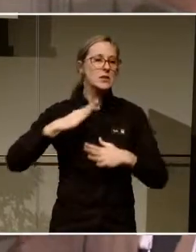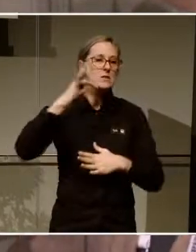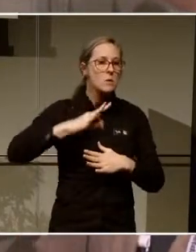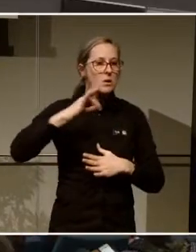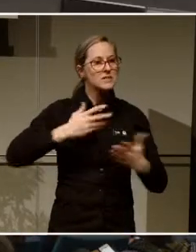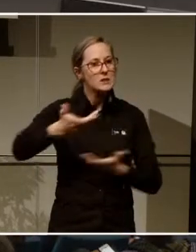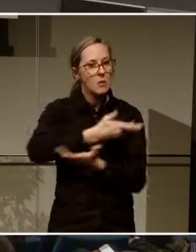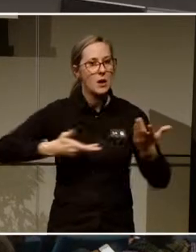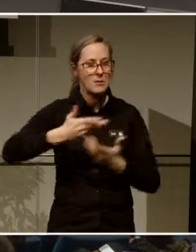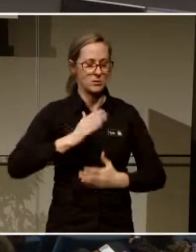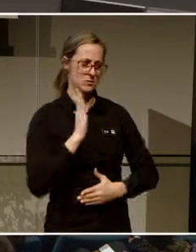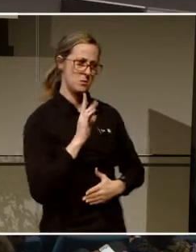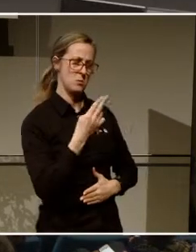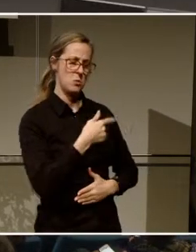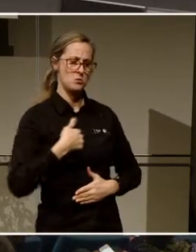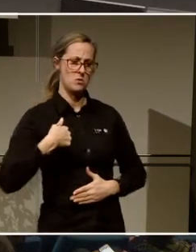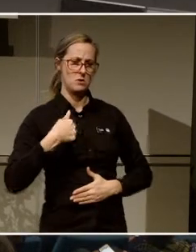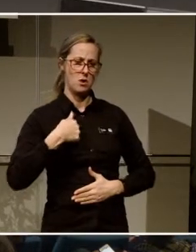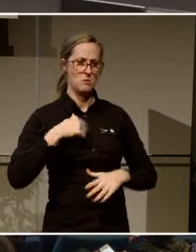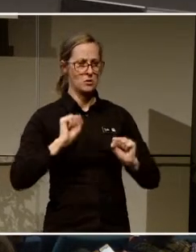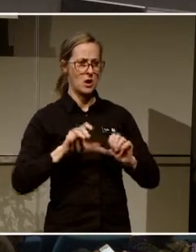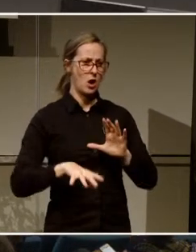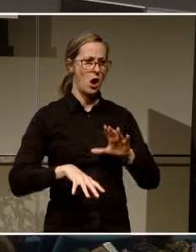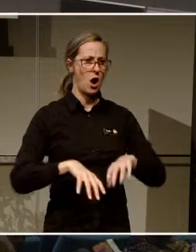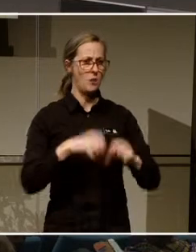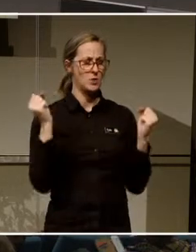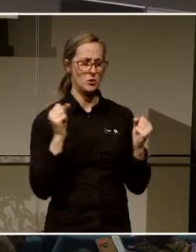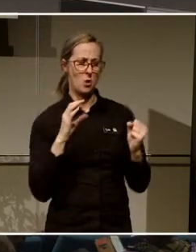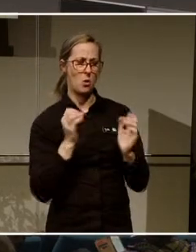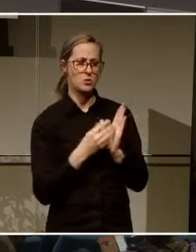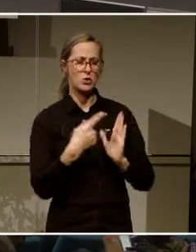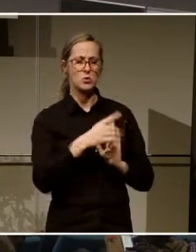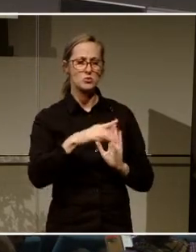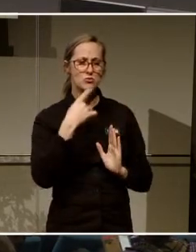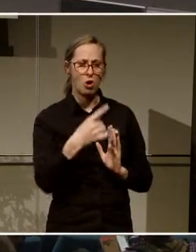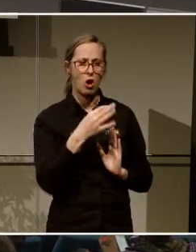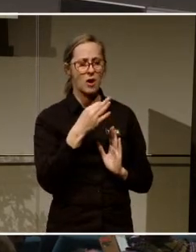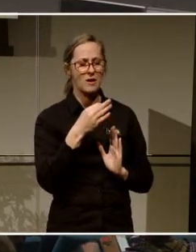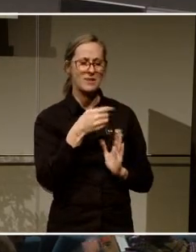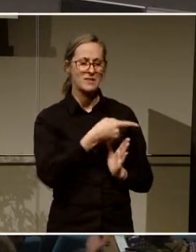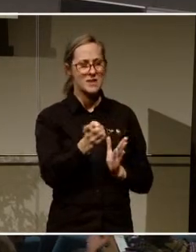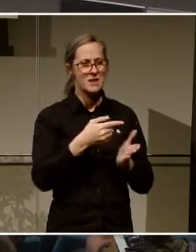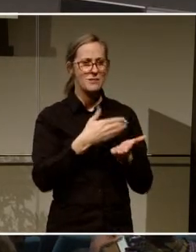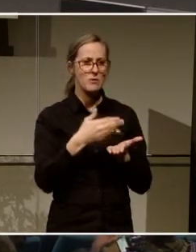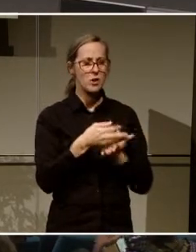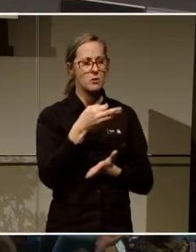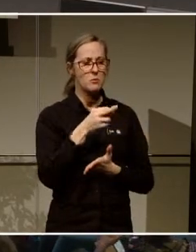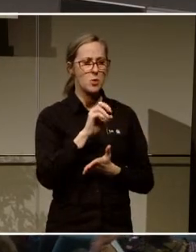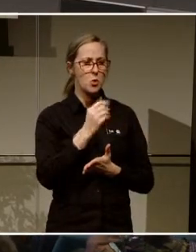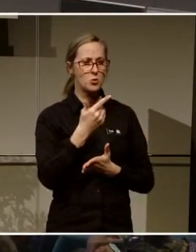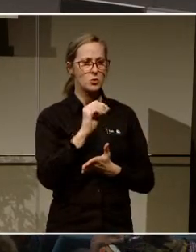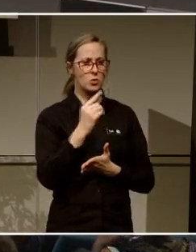Men nu måste jag nästan bryta in här, för nu sa du också att er verksamhet är en prototyp fortfarande till och med. Att ni, det vill säga att ni utvärderar vad ni gör efter och så ändrar ni.